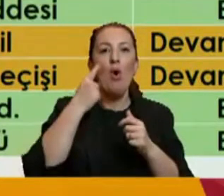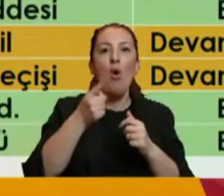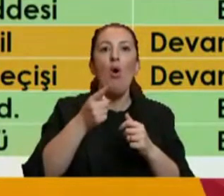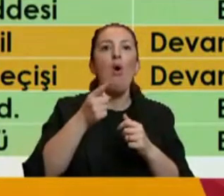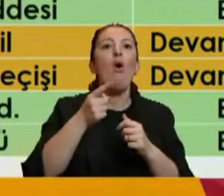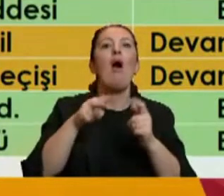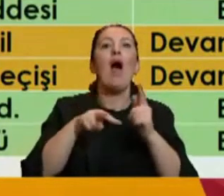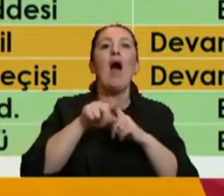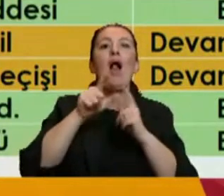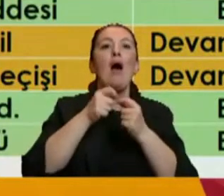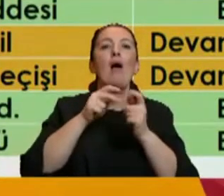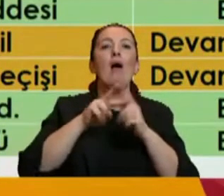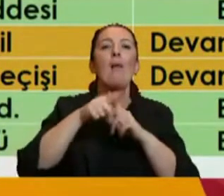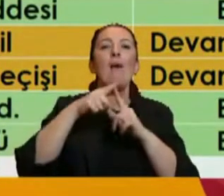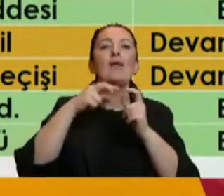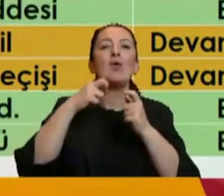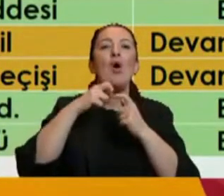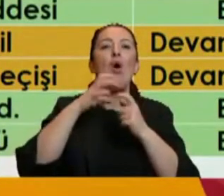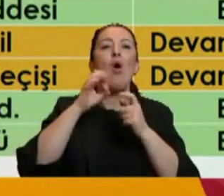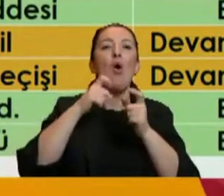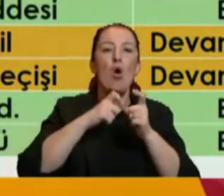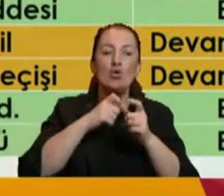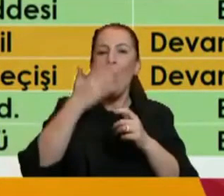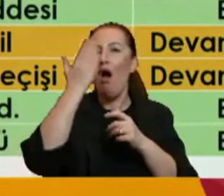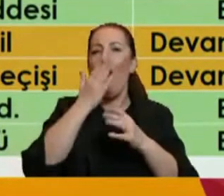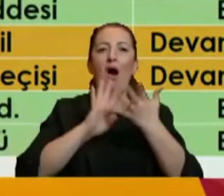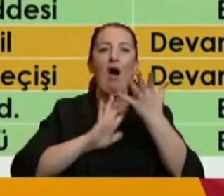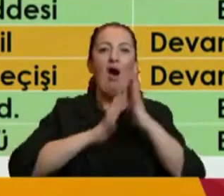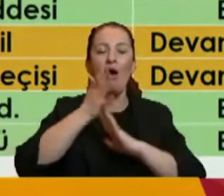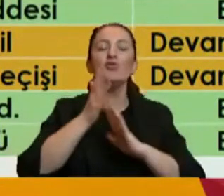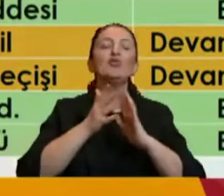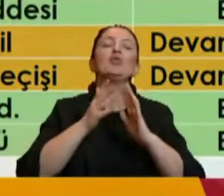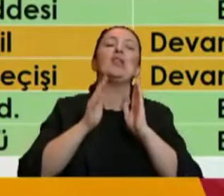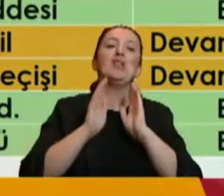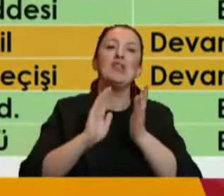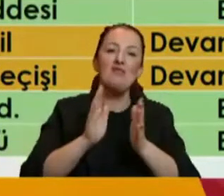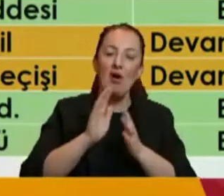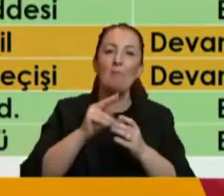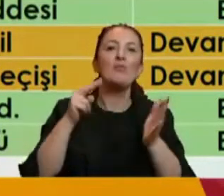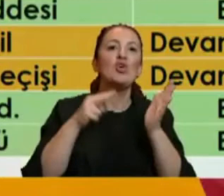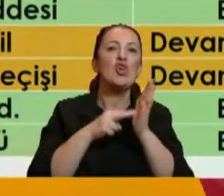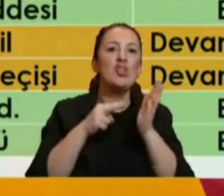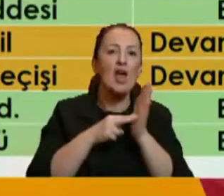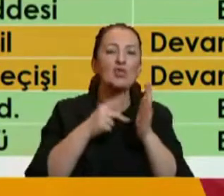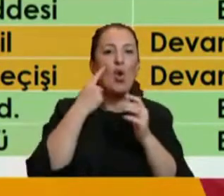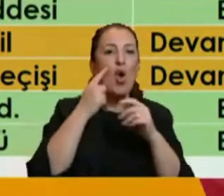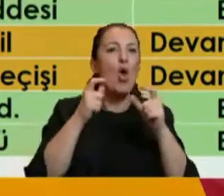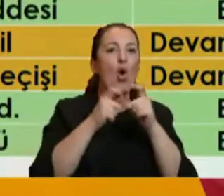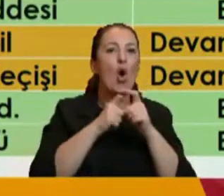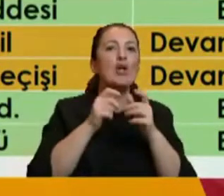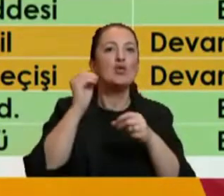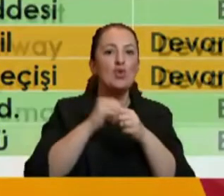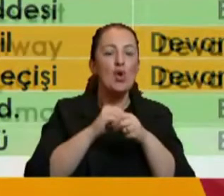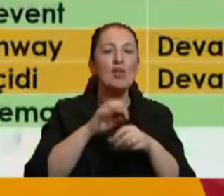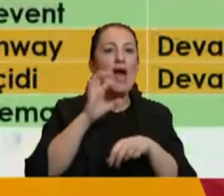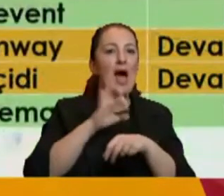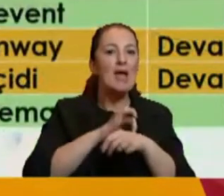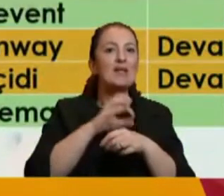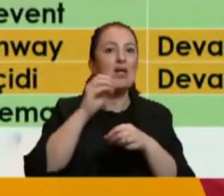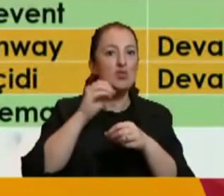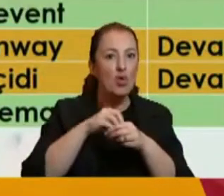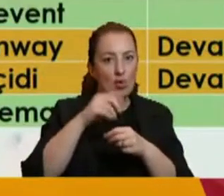sahil ve Karaağaç yol geçişleri devam ediyor Çatalca'da Gökçeali Caddesi bitti hastane önü